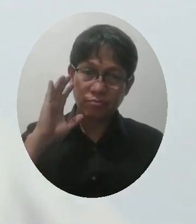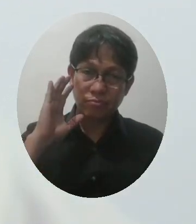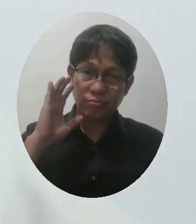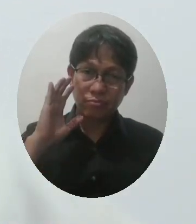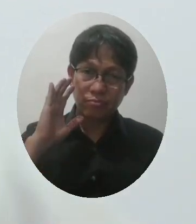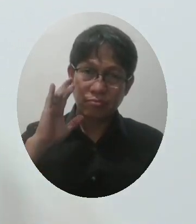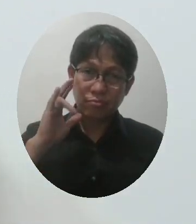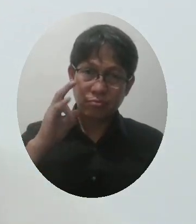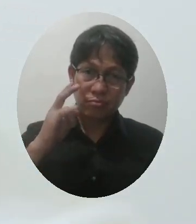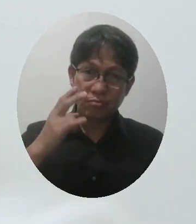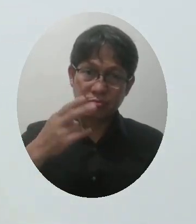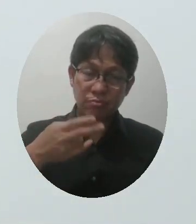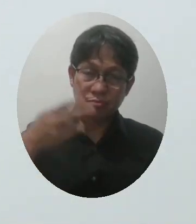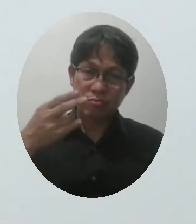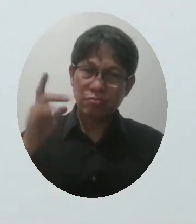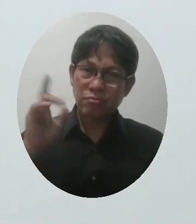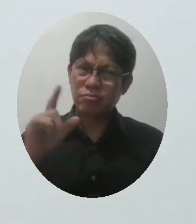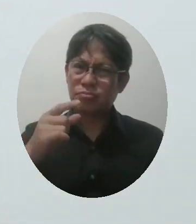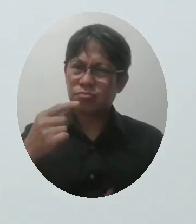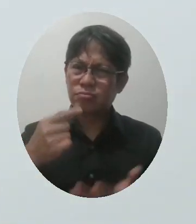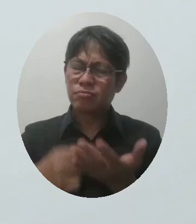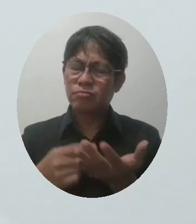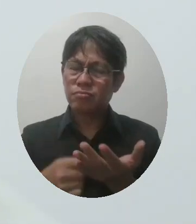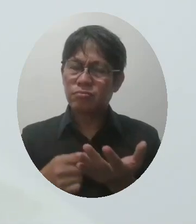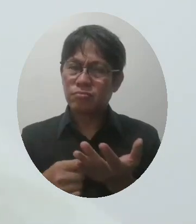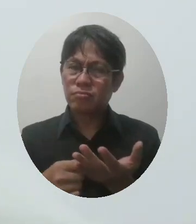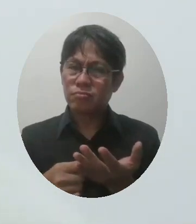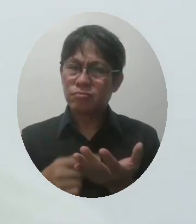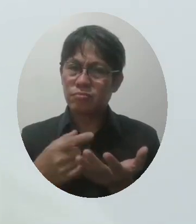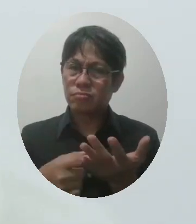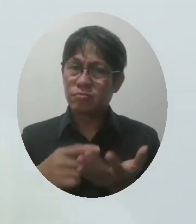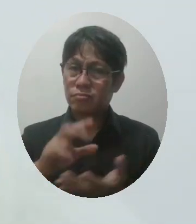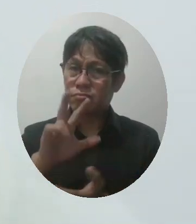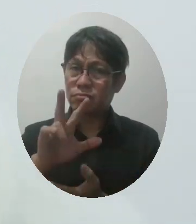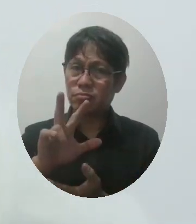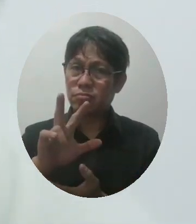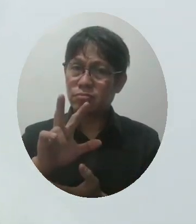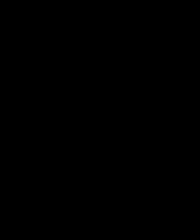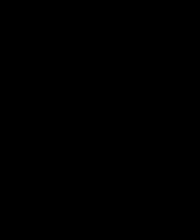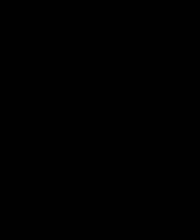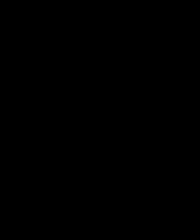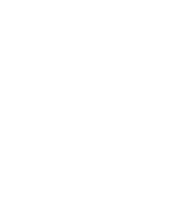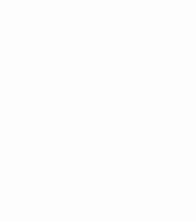ngayon, friends? Grade 6. Grade 6?